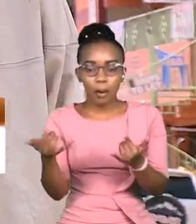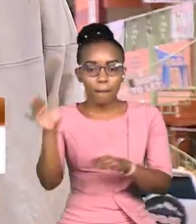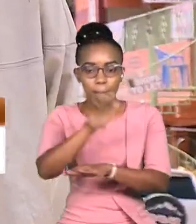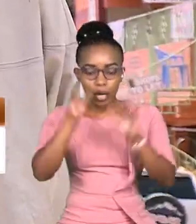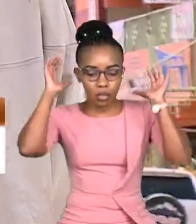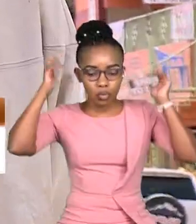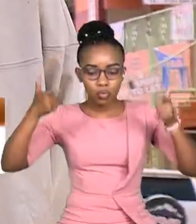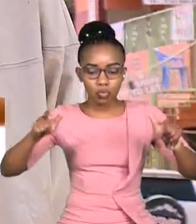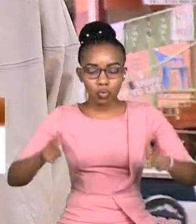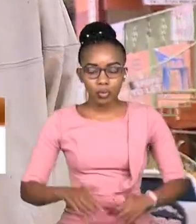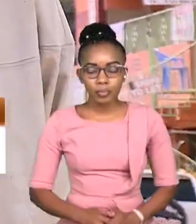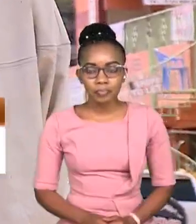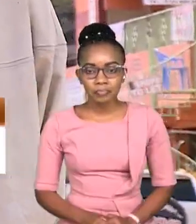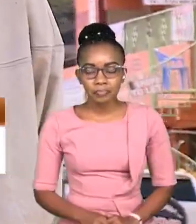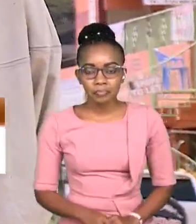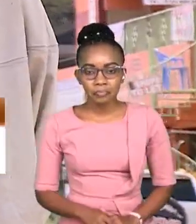kwako Hadia.